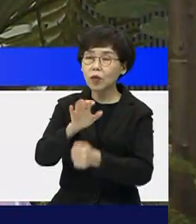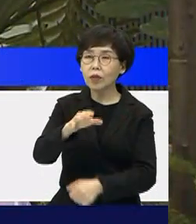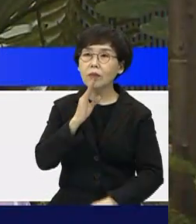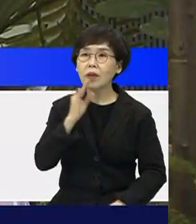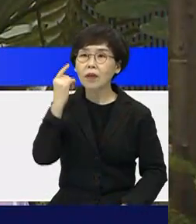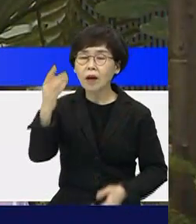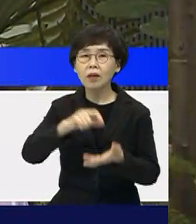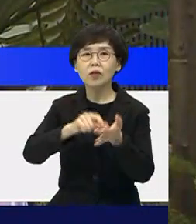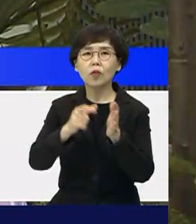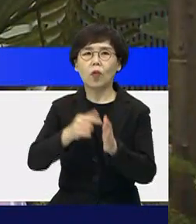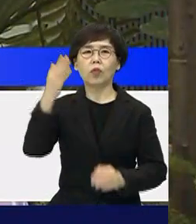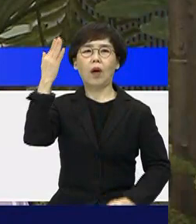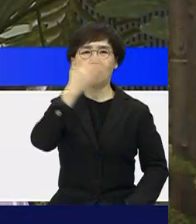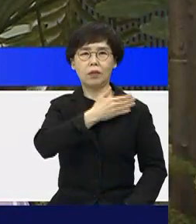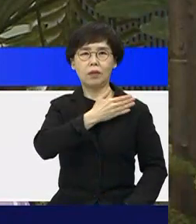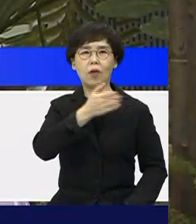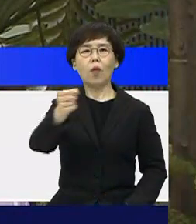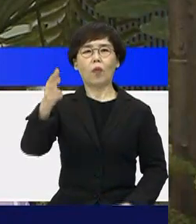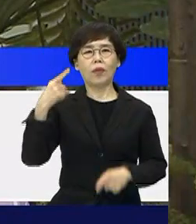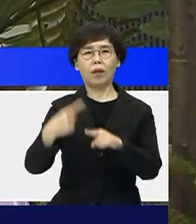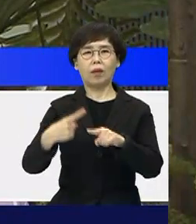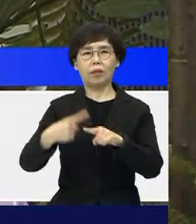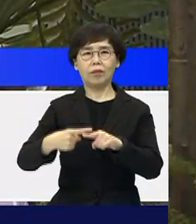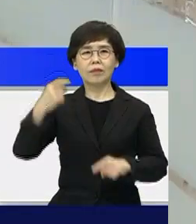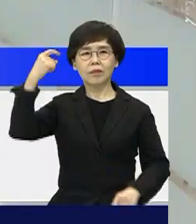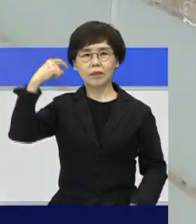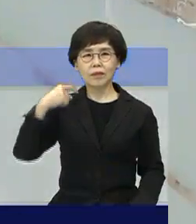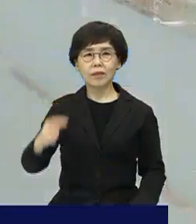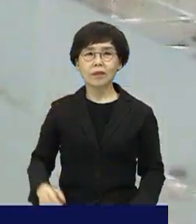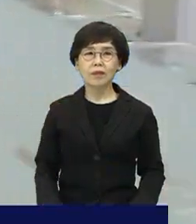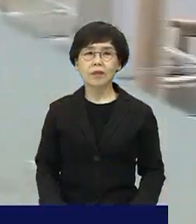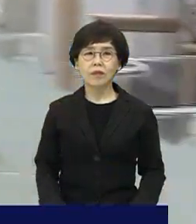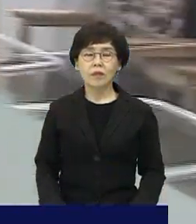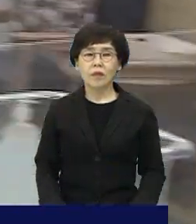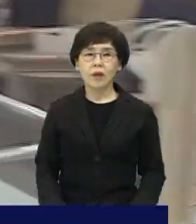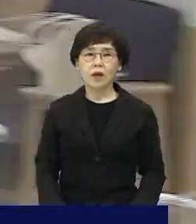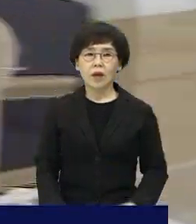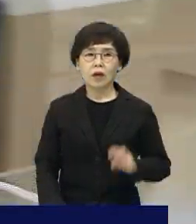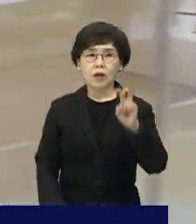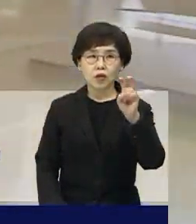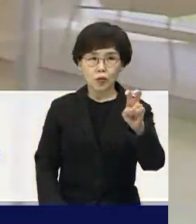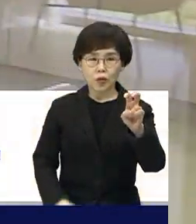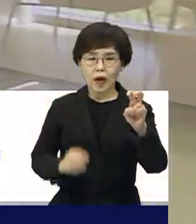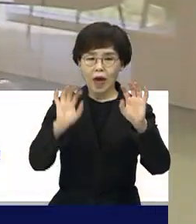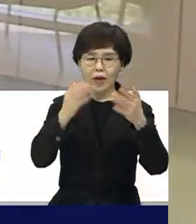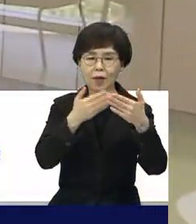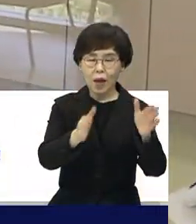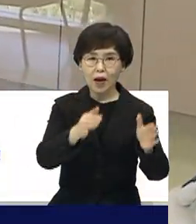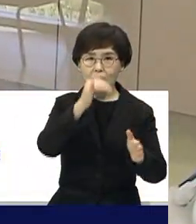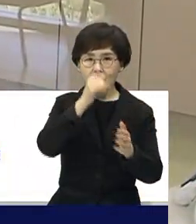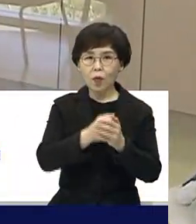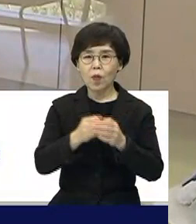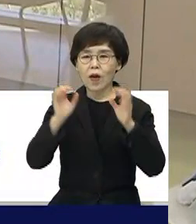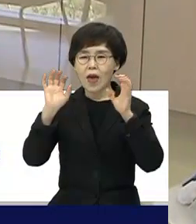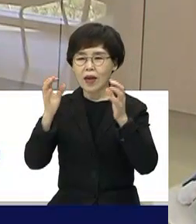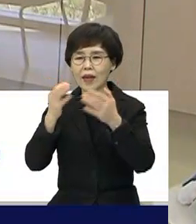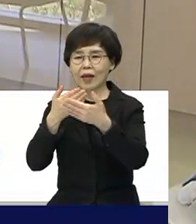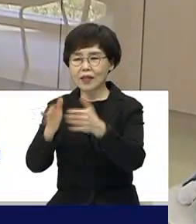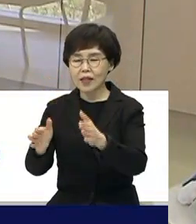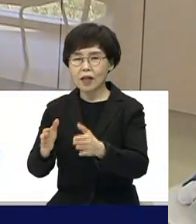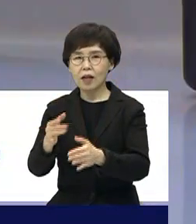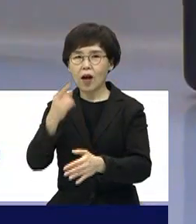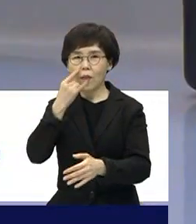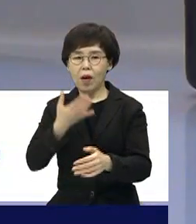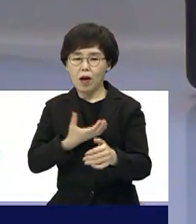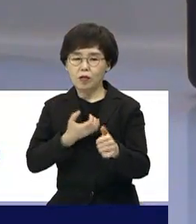정도로 되게 깨끗하고 호텔 같은 느낌이었어요. 20개의 모자동실을 비롯해 영유아실,